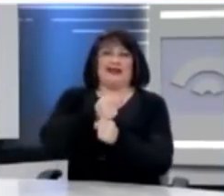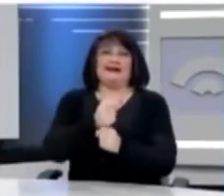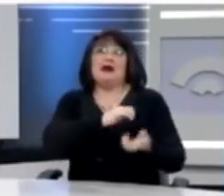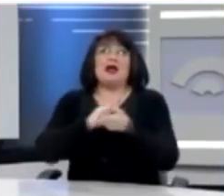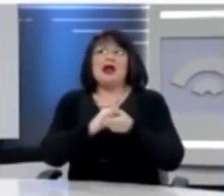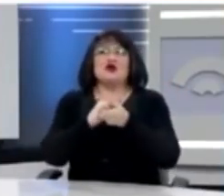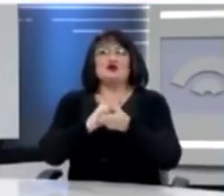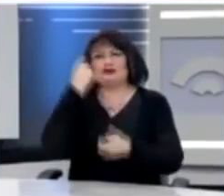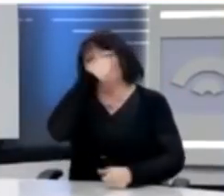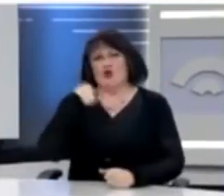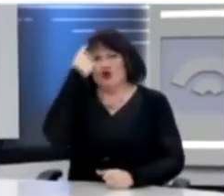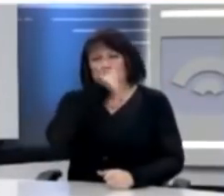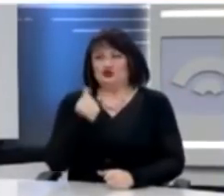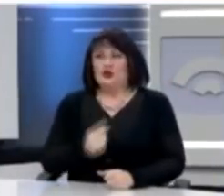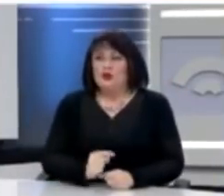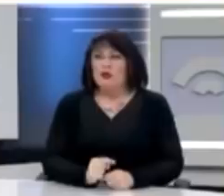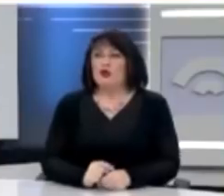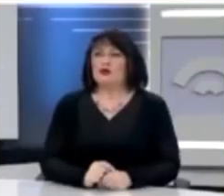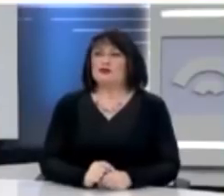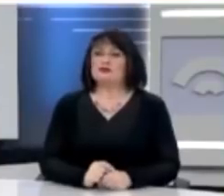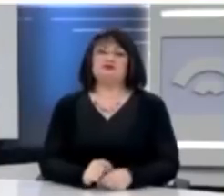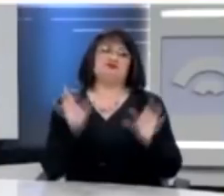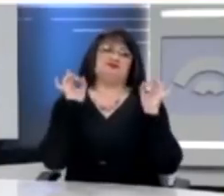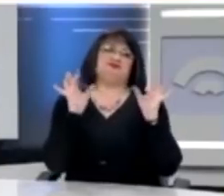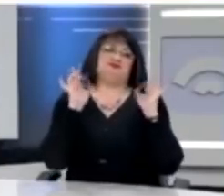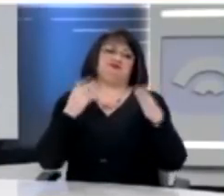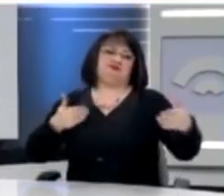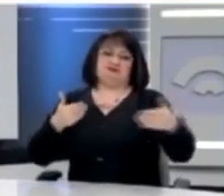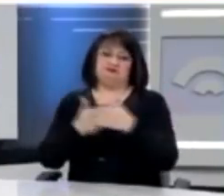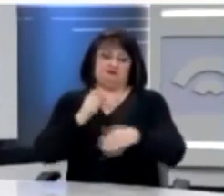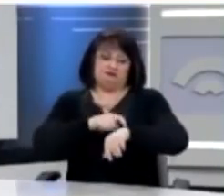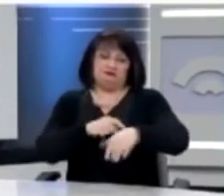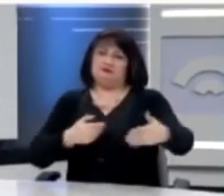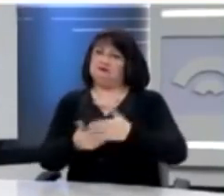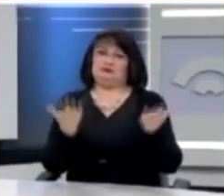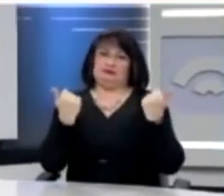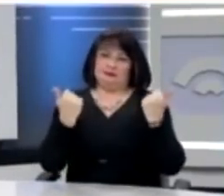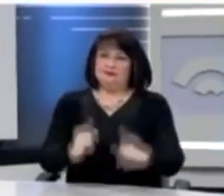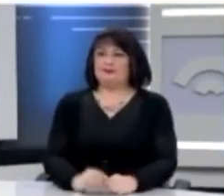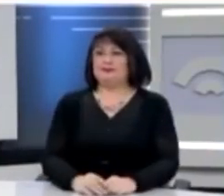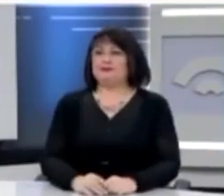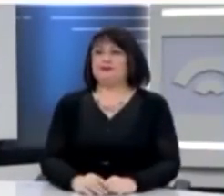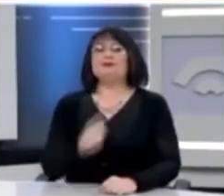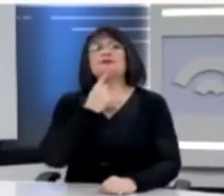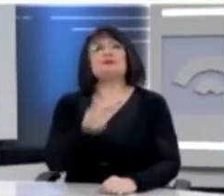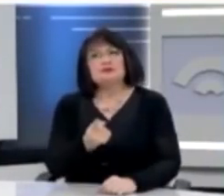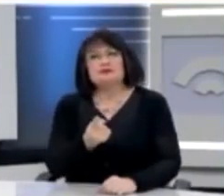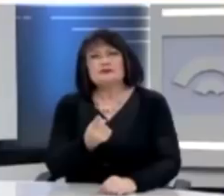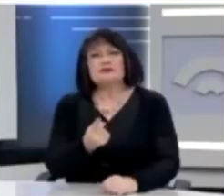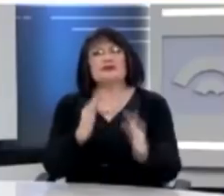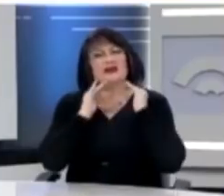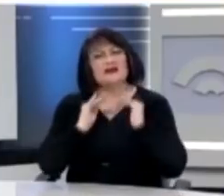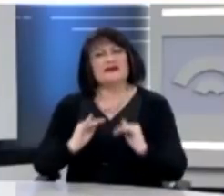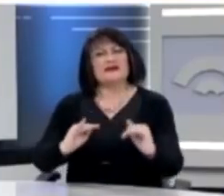ενώσεων προσώπων δεν θα υπόκειται σε κανέναν χρονικό περιορισμό. Μιλάμε δηλαδή για ένα